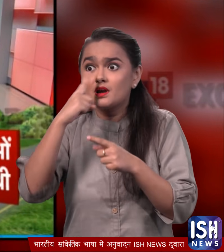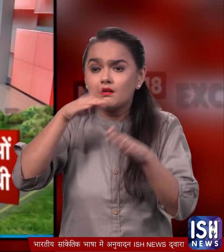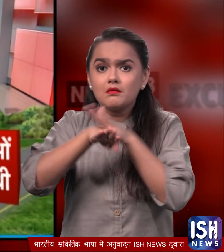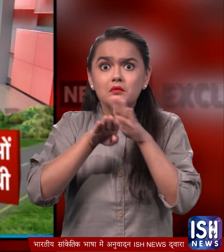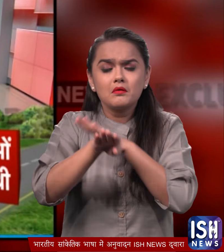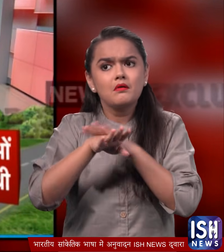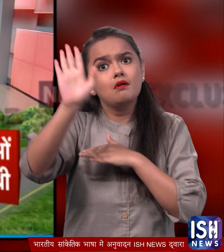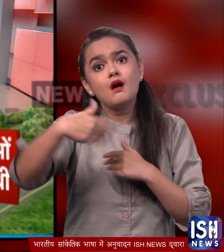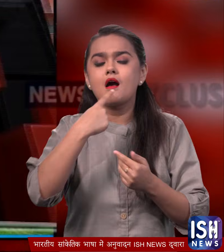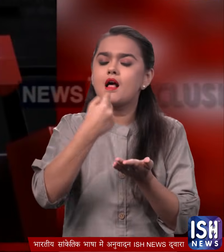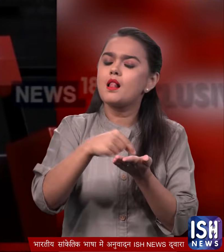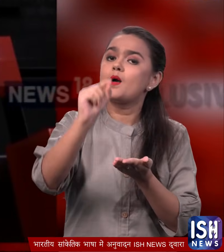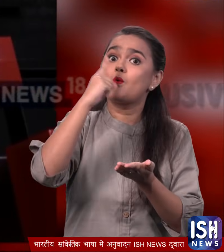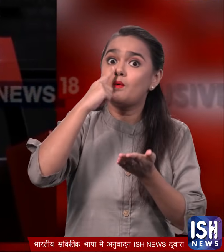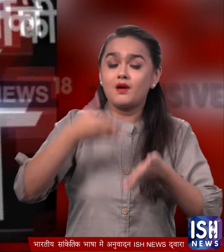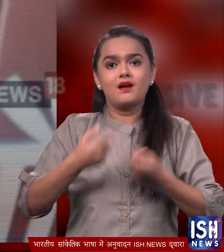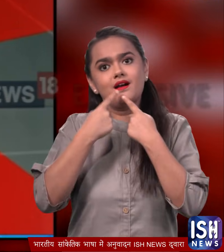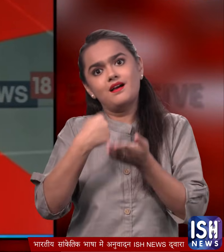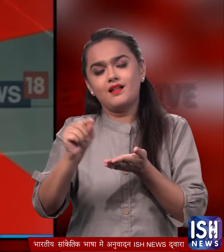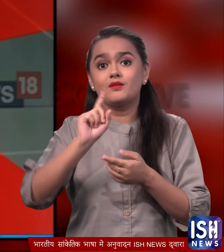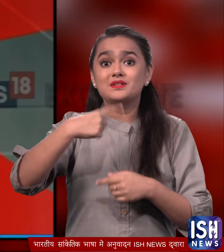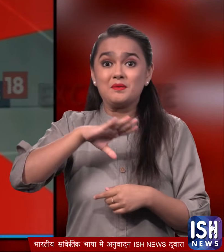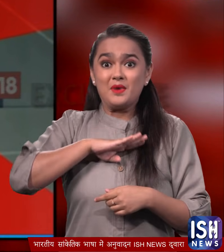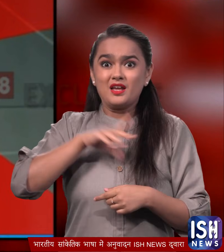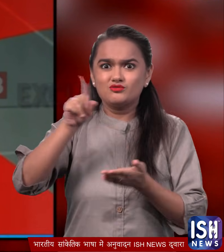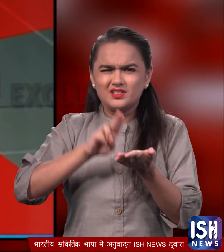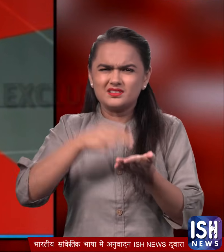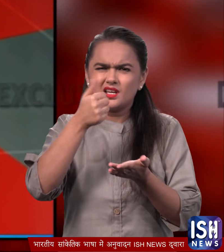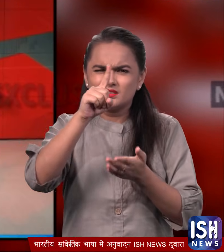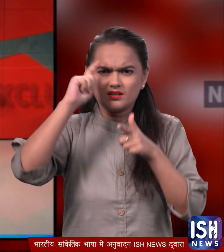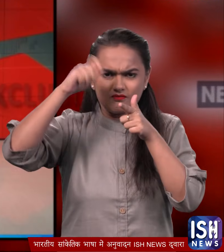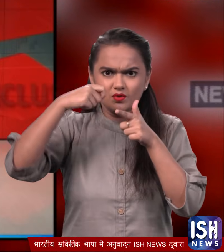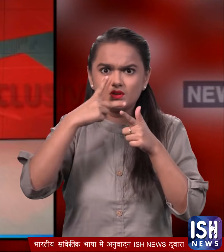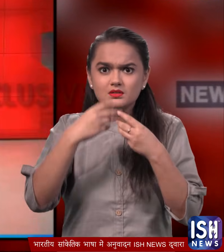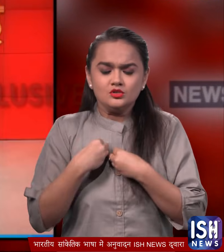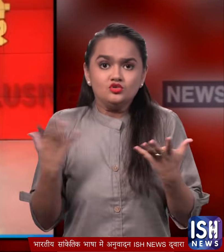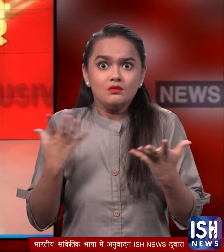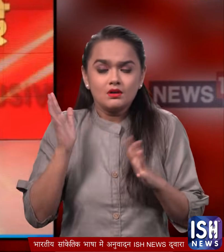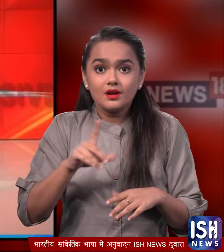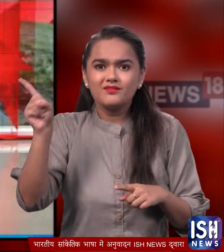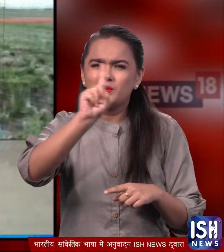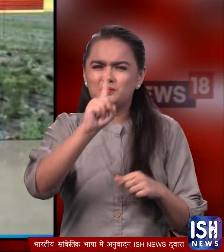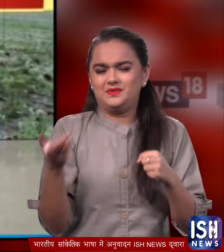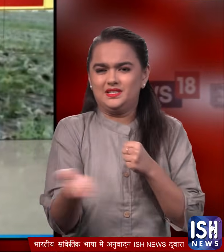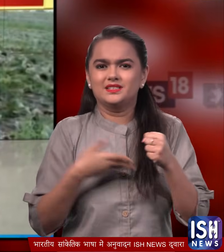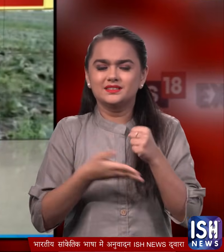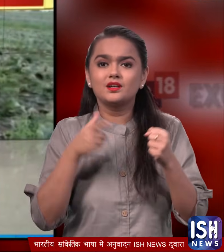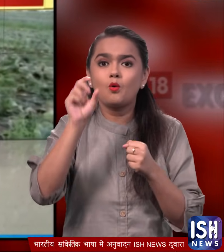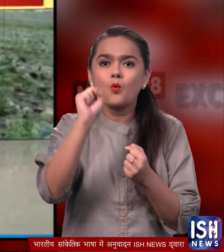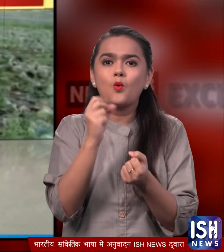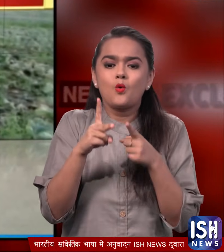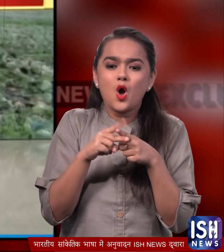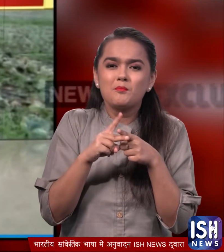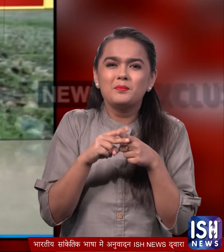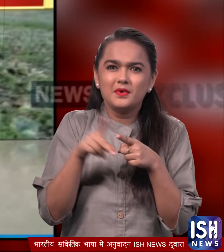की इजाजत लड़कियों को दी थी। महाराष्ट्र के नासिक से हैरान करने वाला एक वीडियो सामने आया। वहां एक किसान ने गोभी की फसल के सही